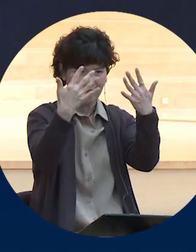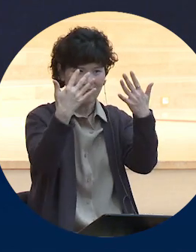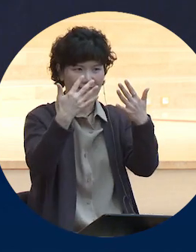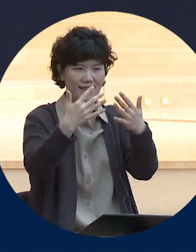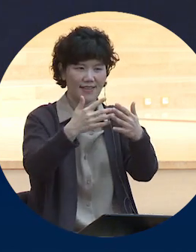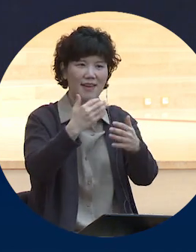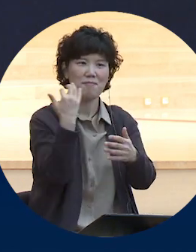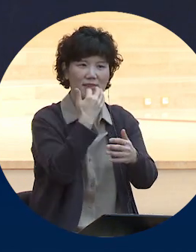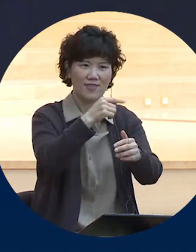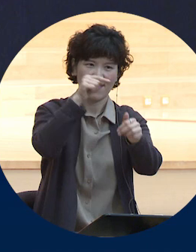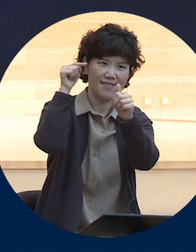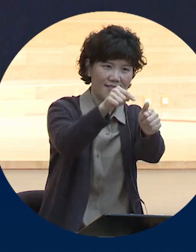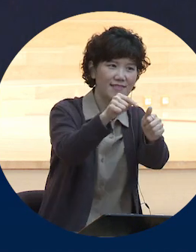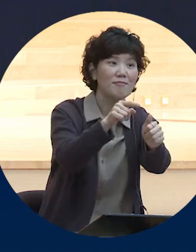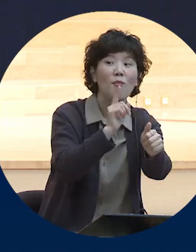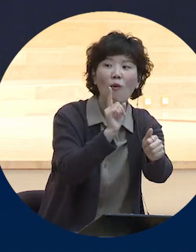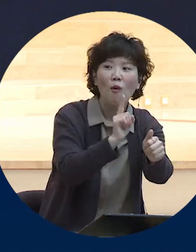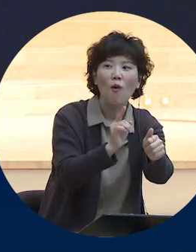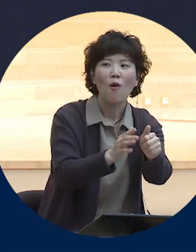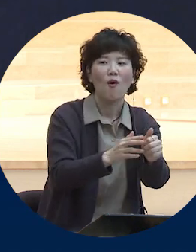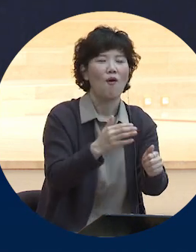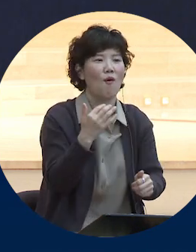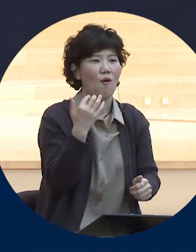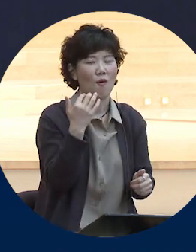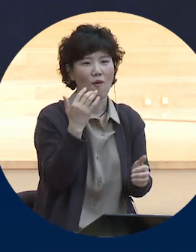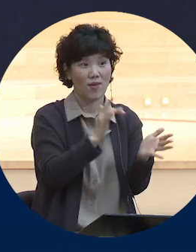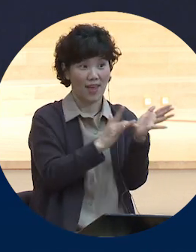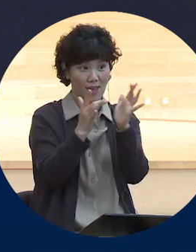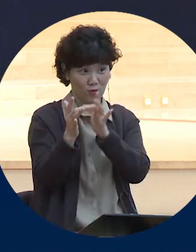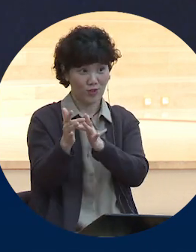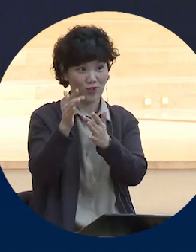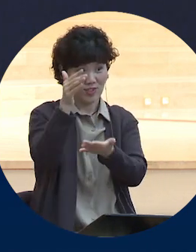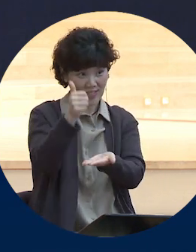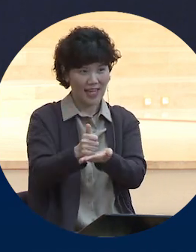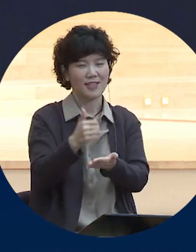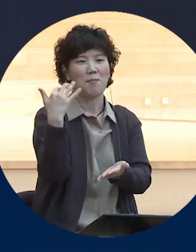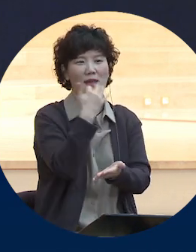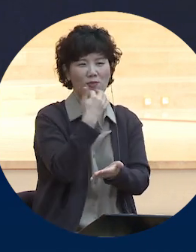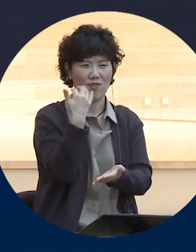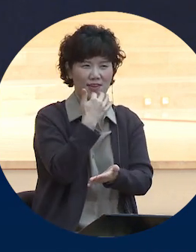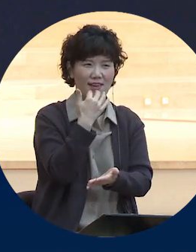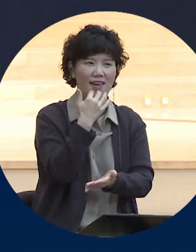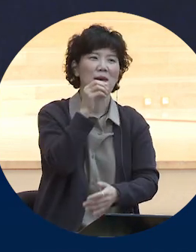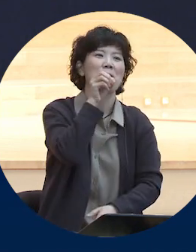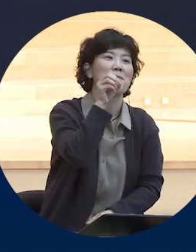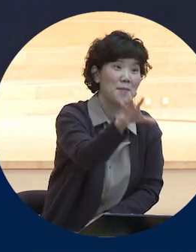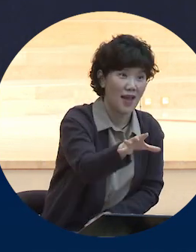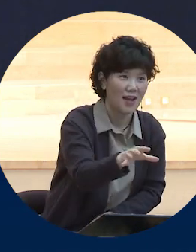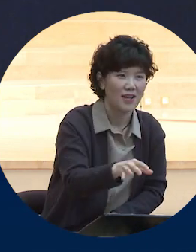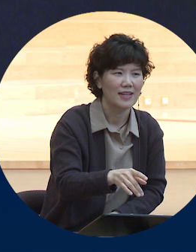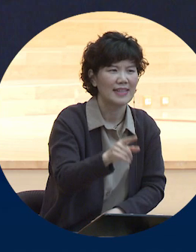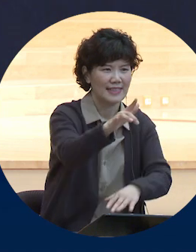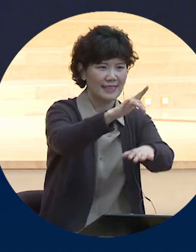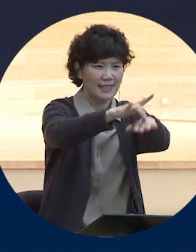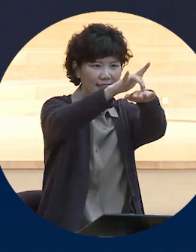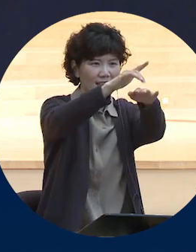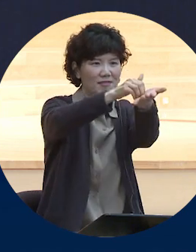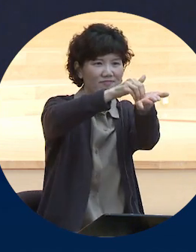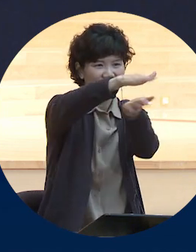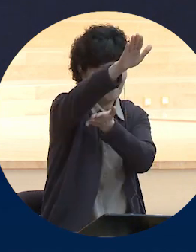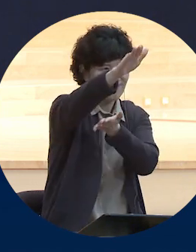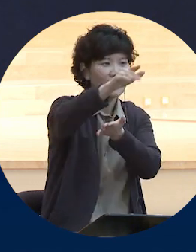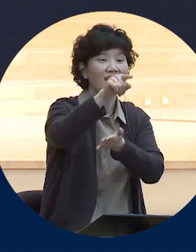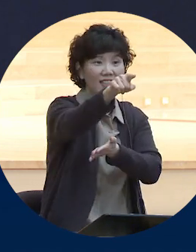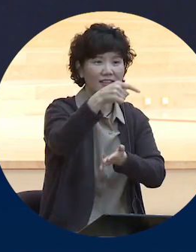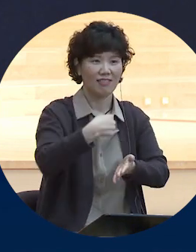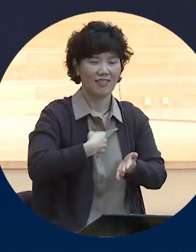찍어서 얘기합니다. 시작. 예수께서 돌이키시며 베드로에게 이르시되 사단아 내 뒤로 물러가라.